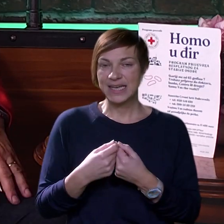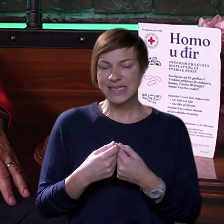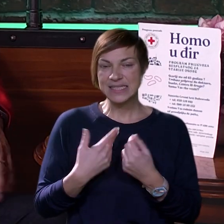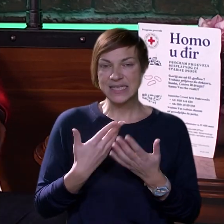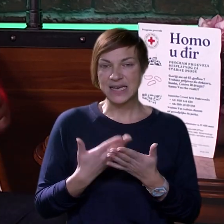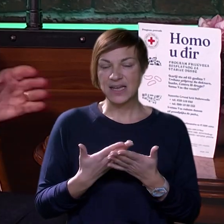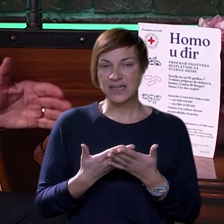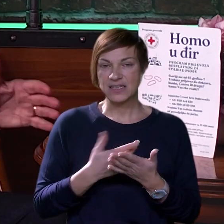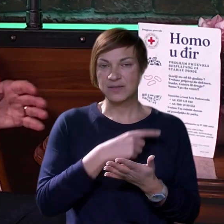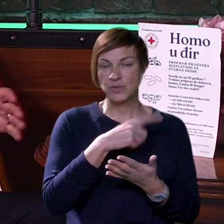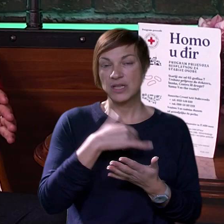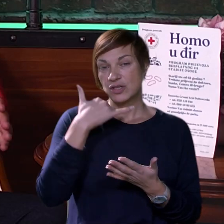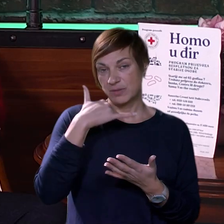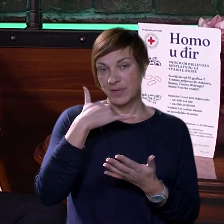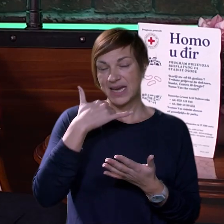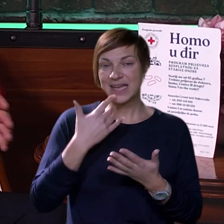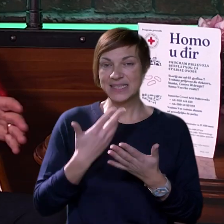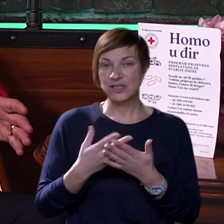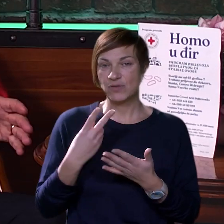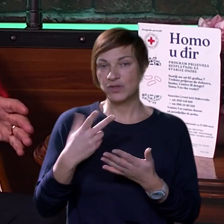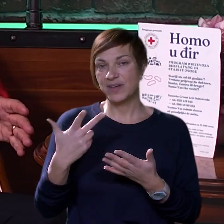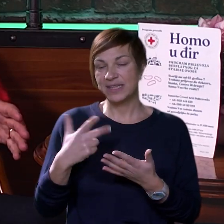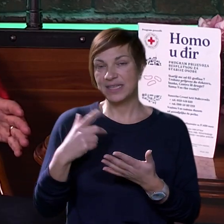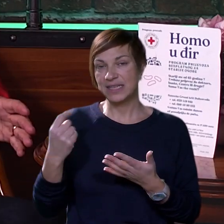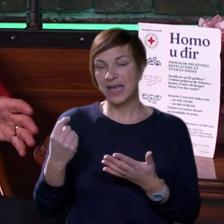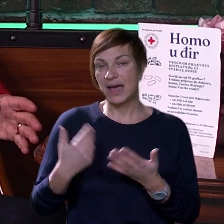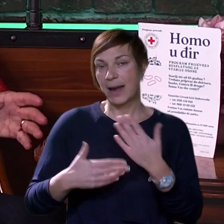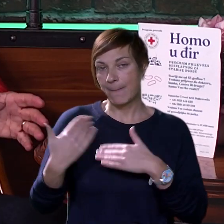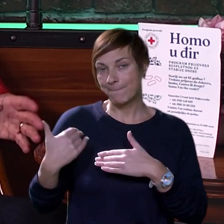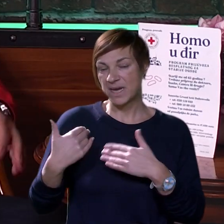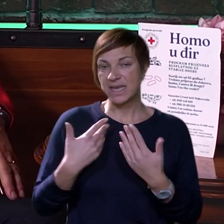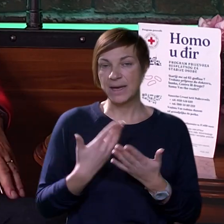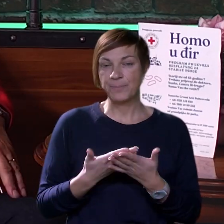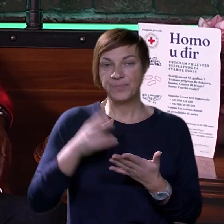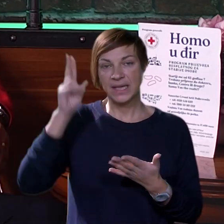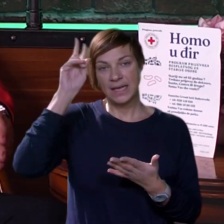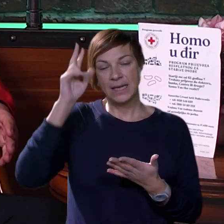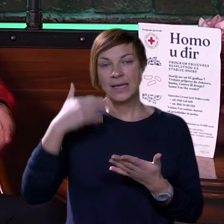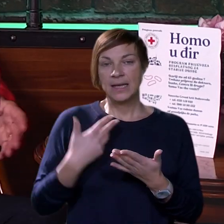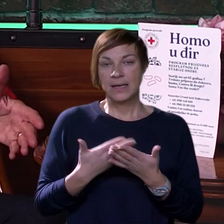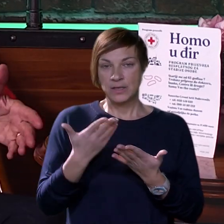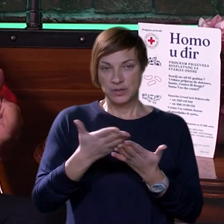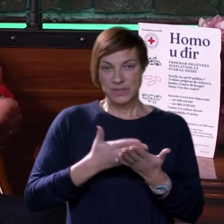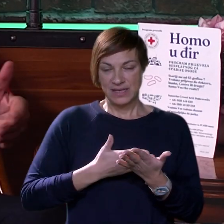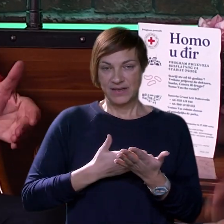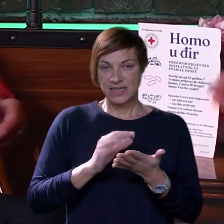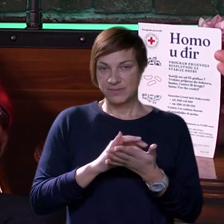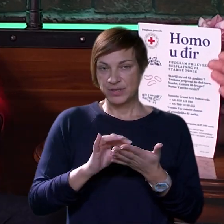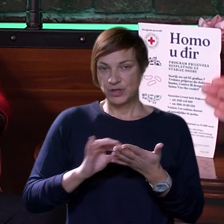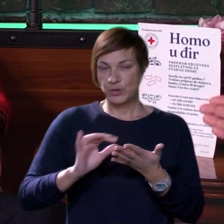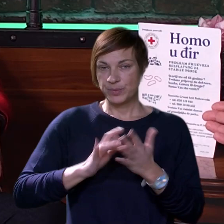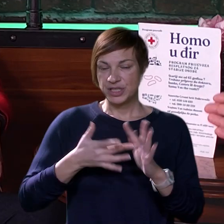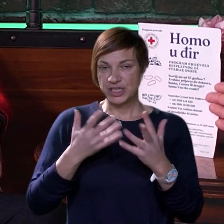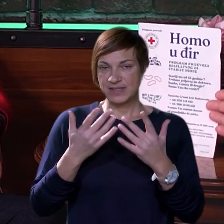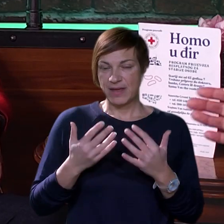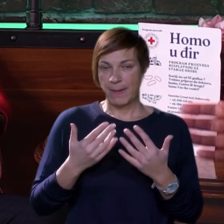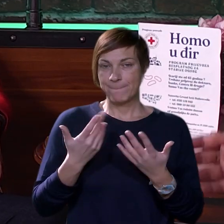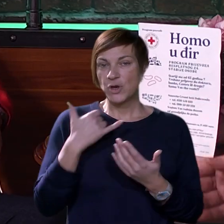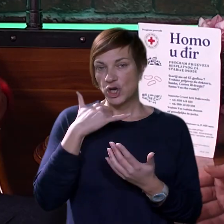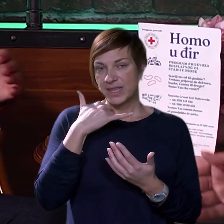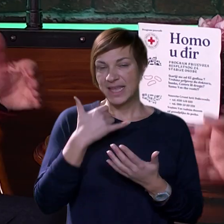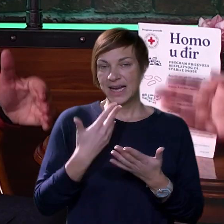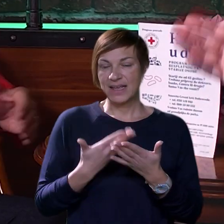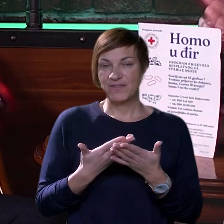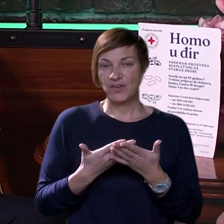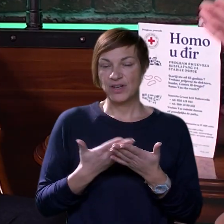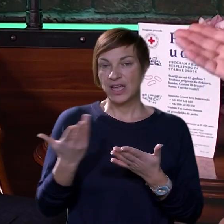smo na način da osobe nas zazovu 2-3 dana ili 5 dana prije, da mi možemo uvrstiti u raspored. Tu piše sve i broj telefona. I tu piše